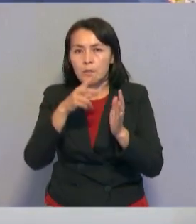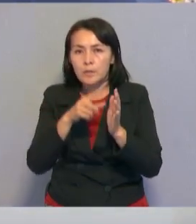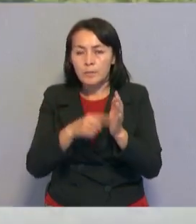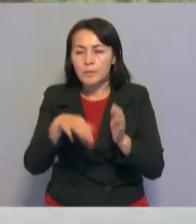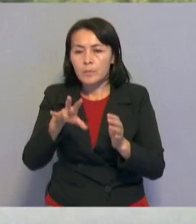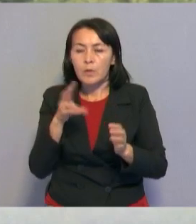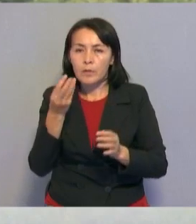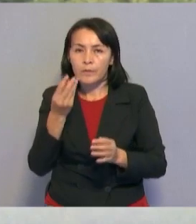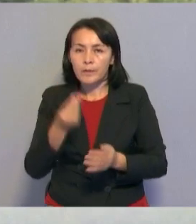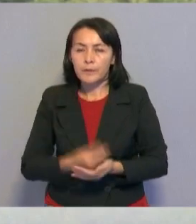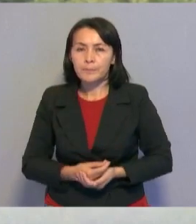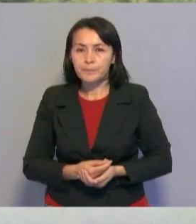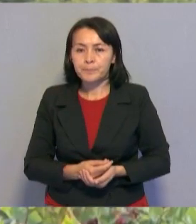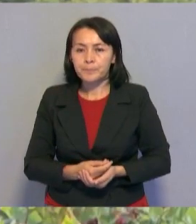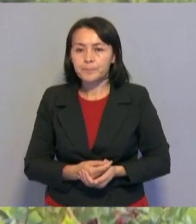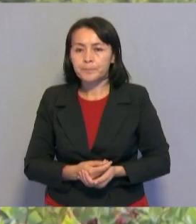миллионов тенге.